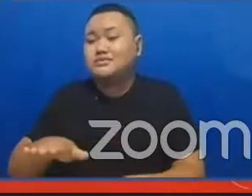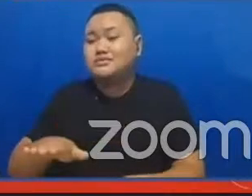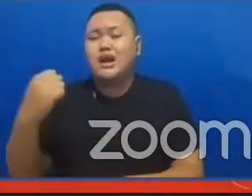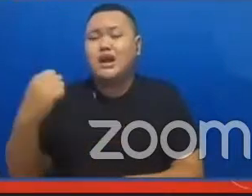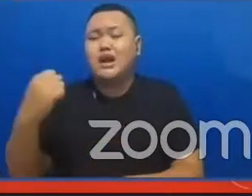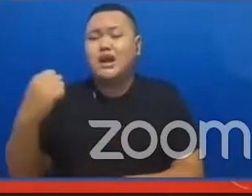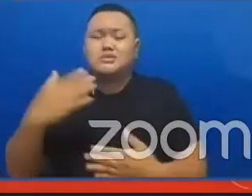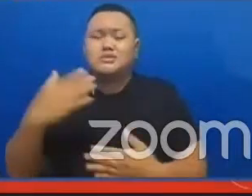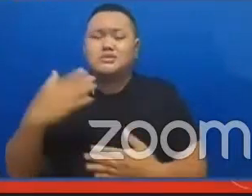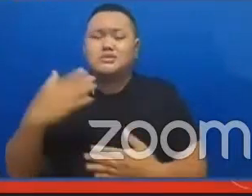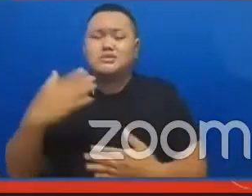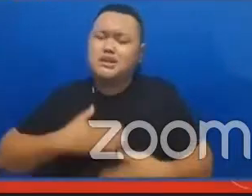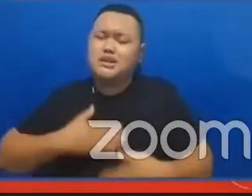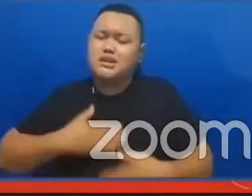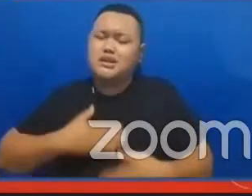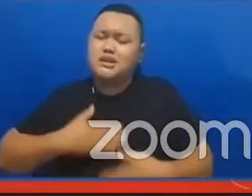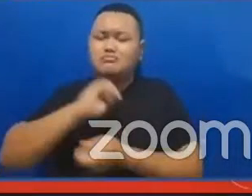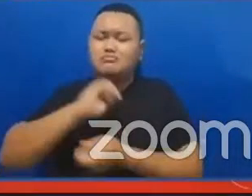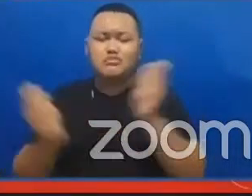tersebut? Wah, ini pertanyaannya